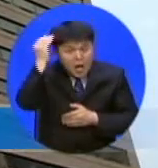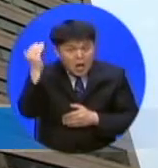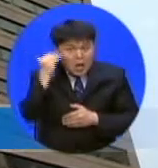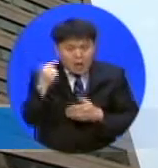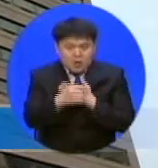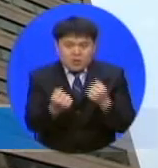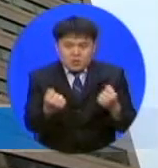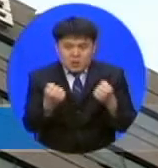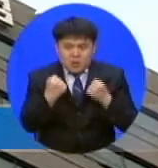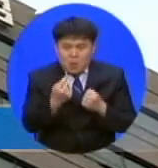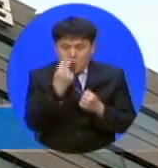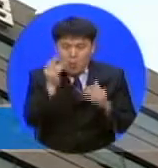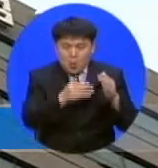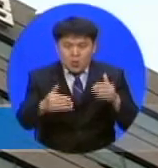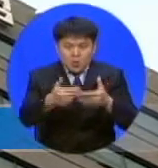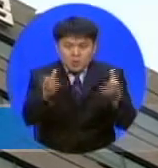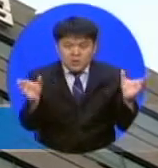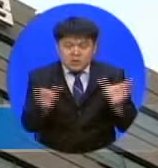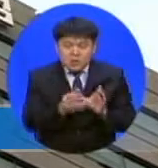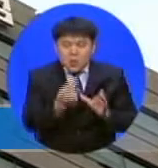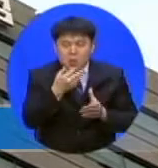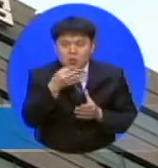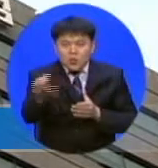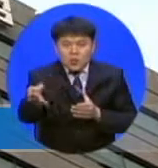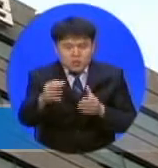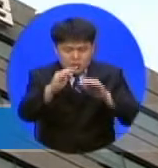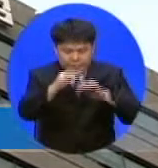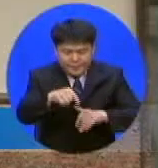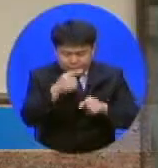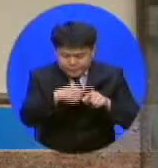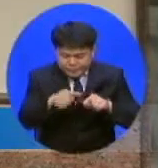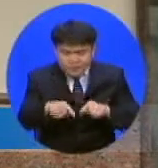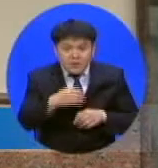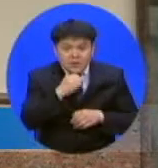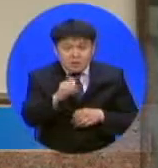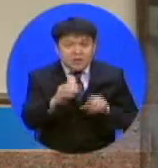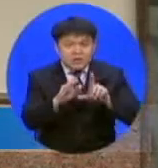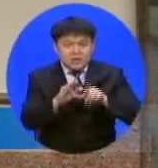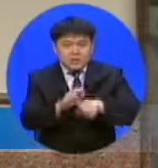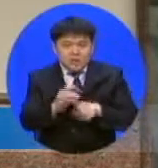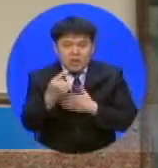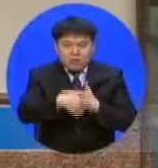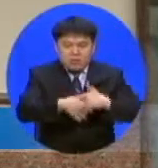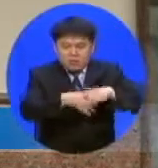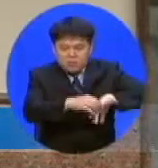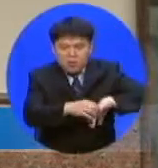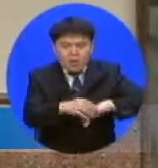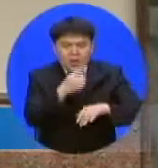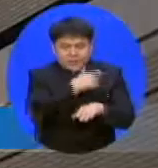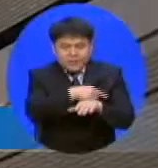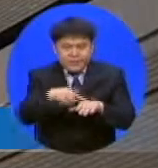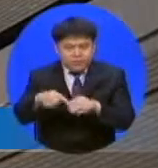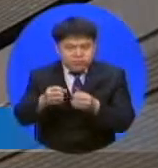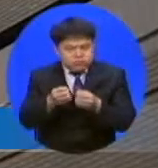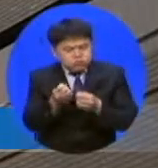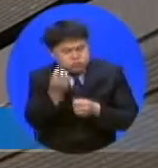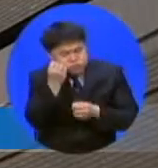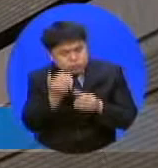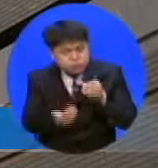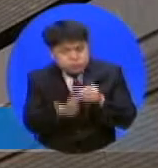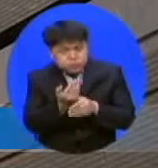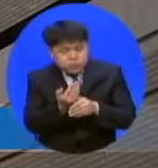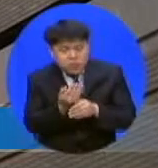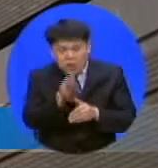국민건강보험공단은 건강보험진료비 지급자료를 분석한 결과 0세에 선천기형 변형 및 염세체 이상, 진료인원이